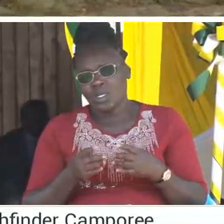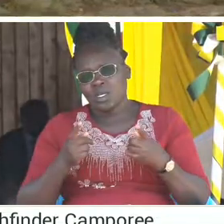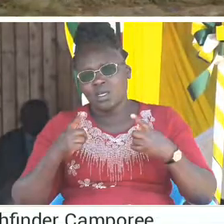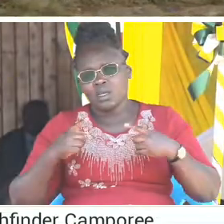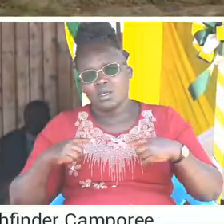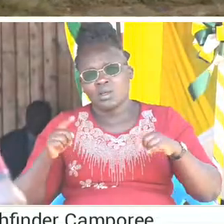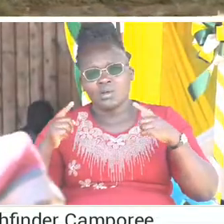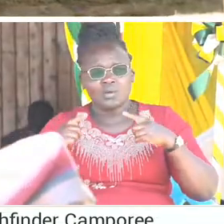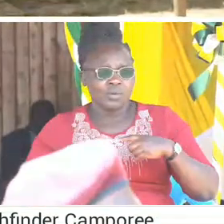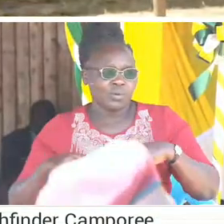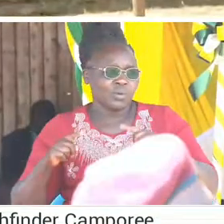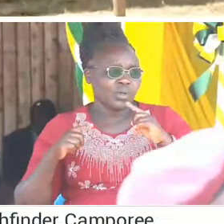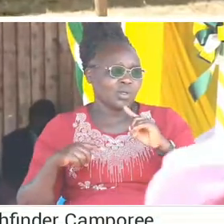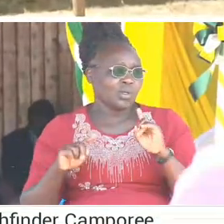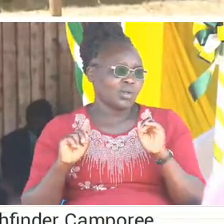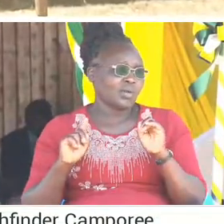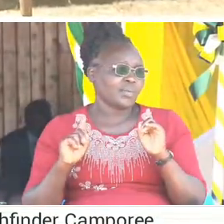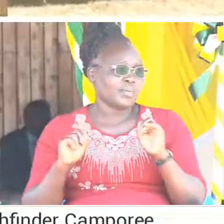tumeshinda